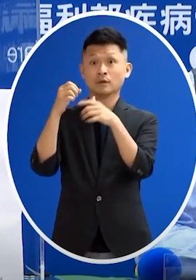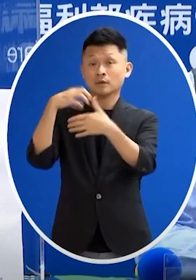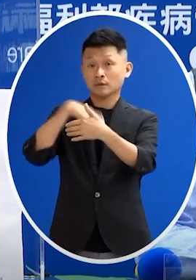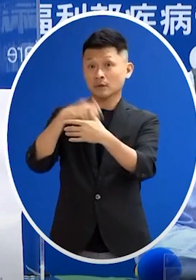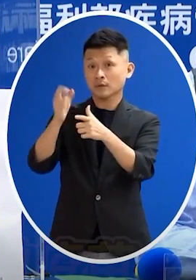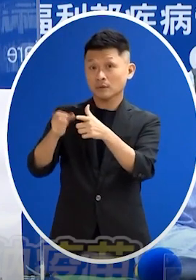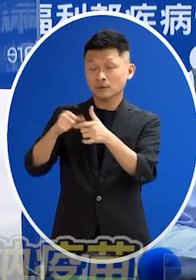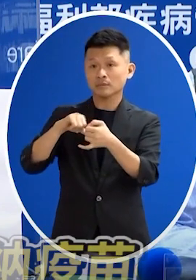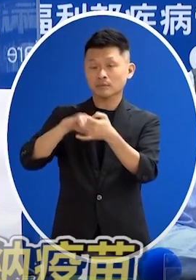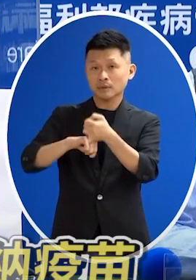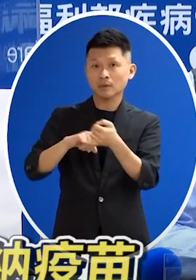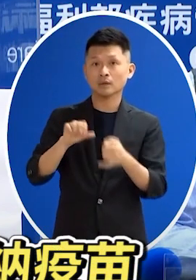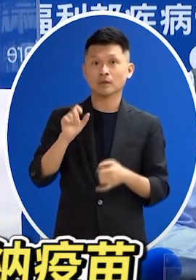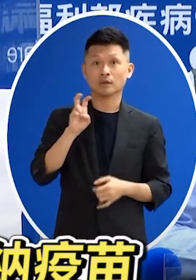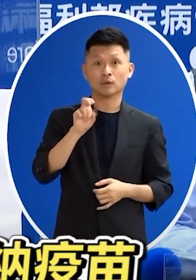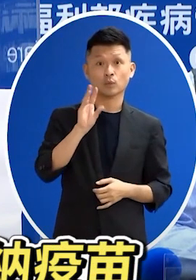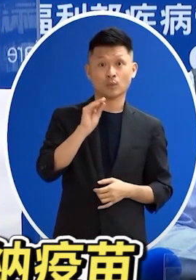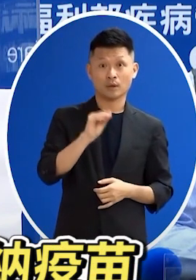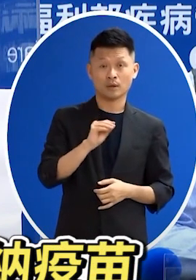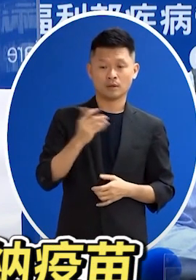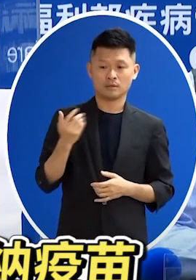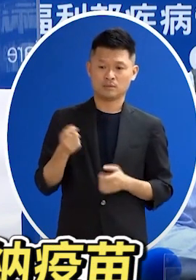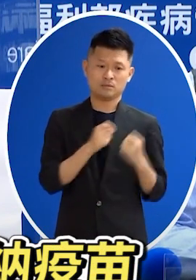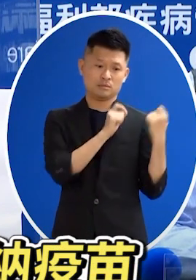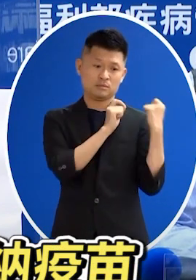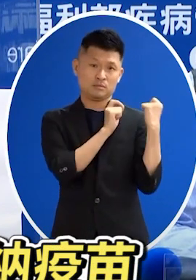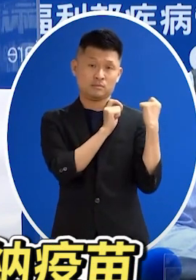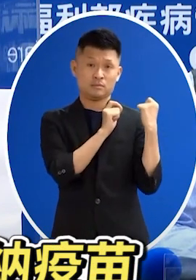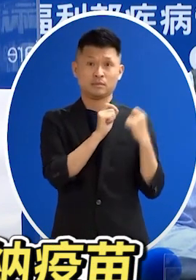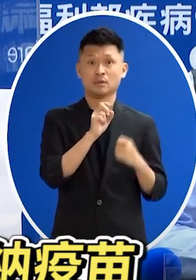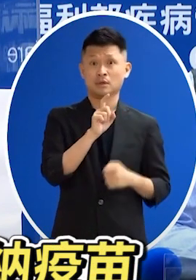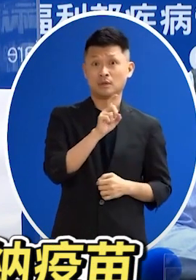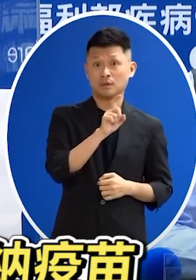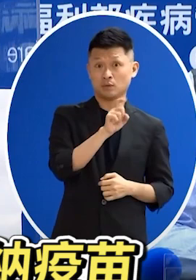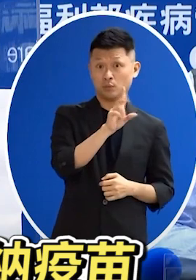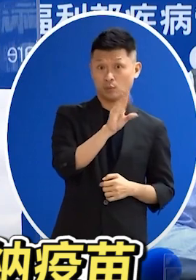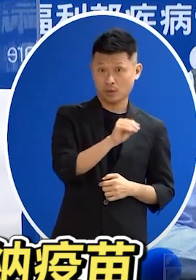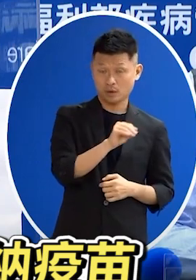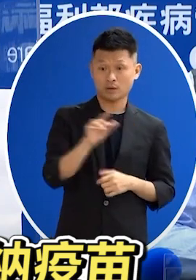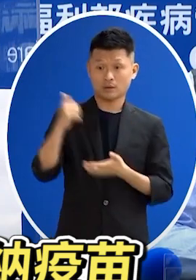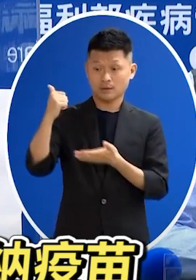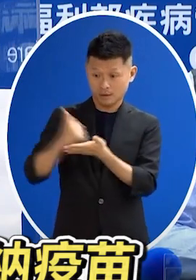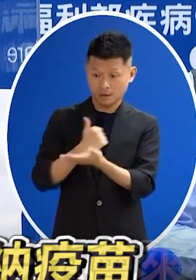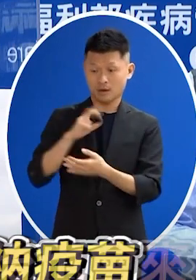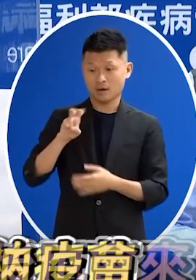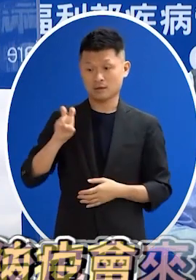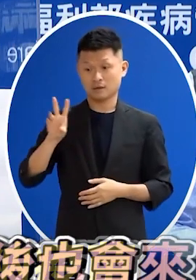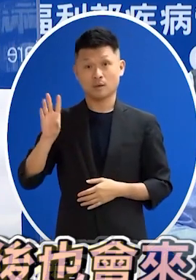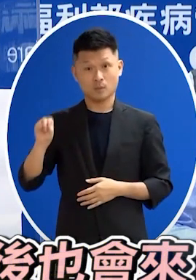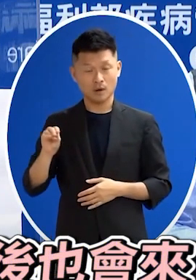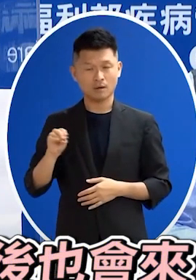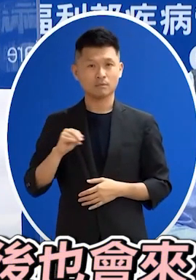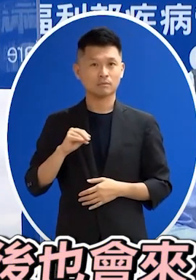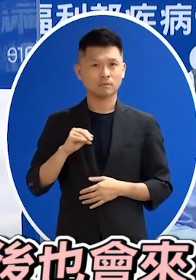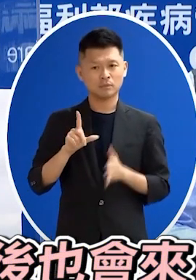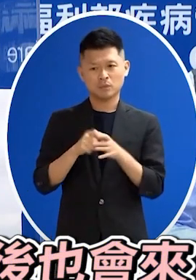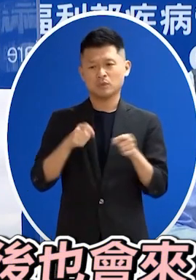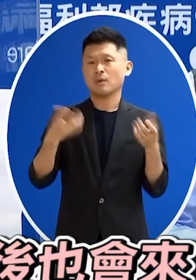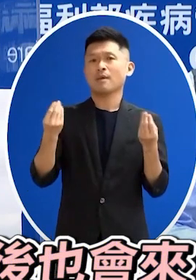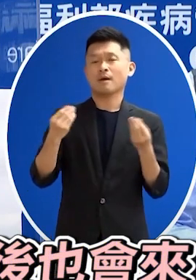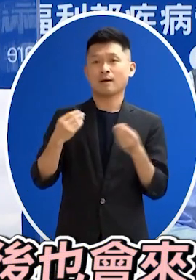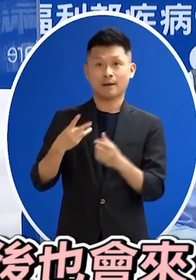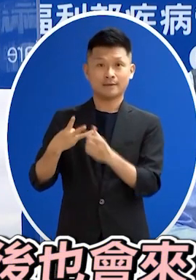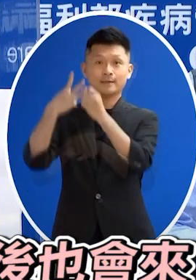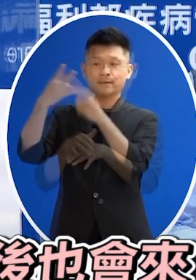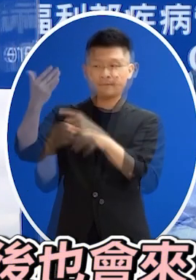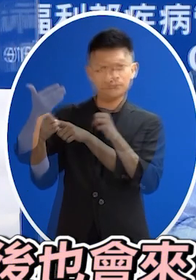一段时间第一批先到15万，好，那今天又到24万，好，那我想大概也不会很久，那第三批也